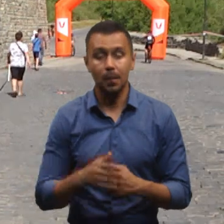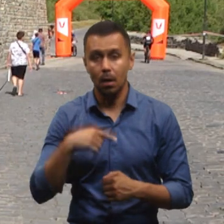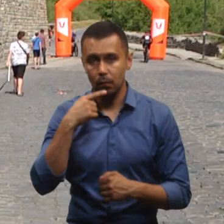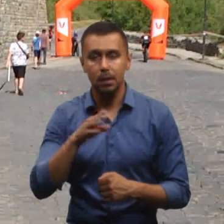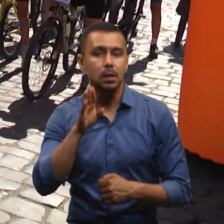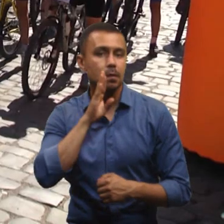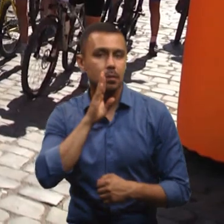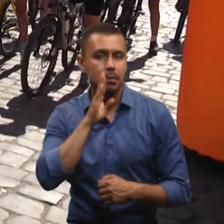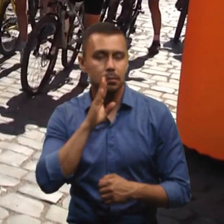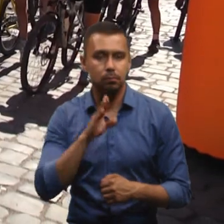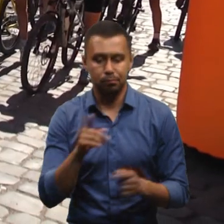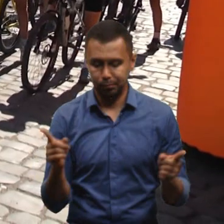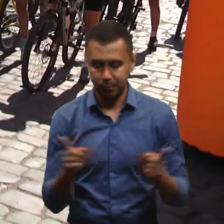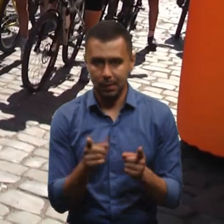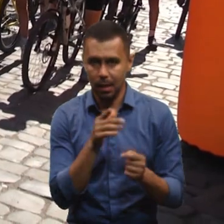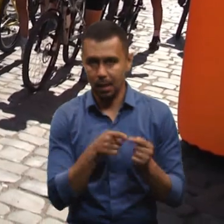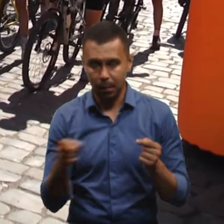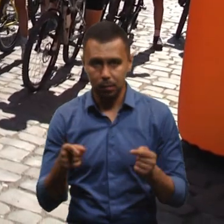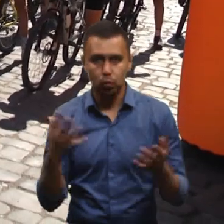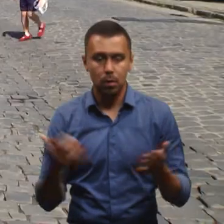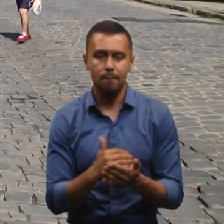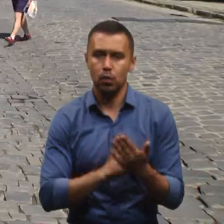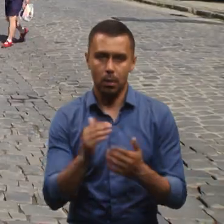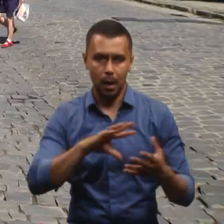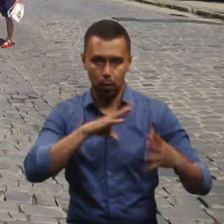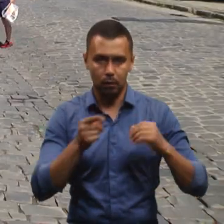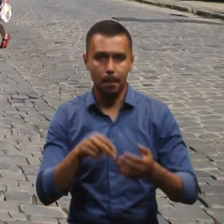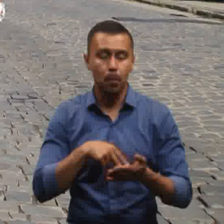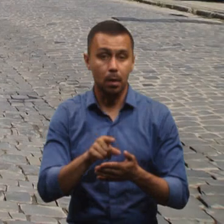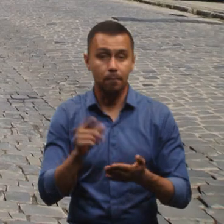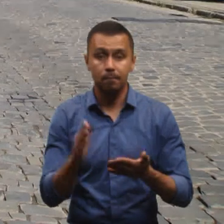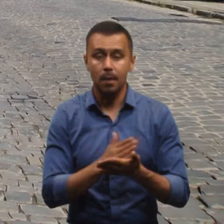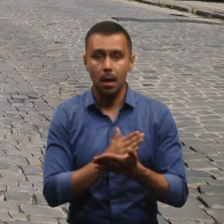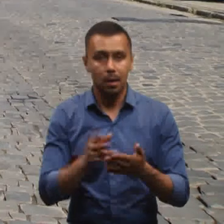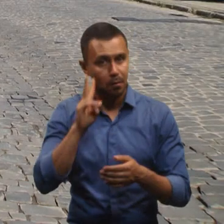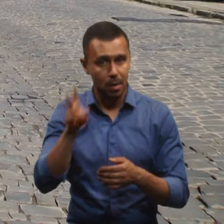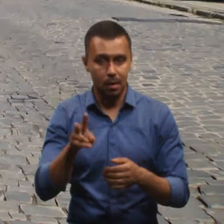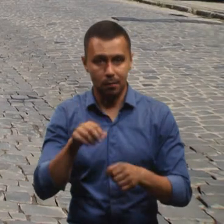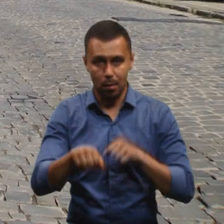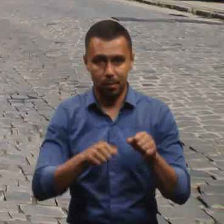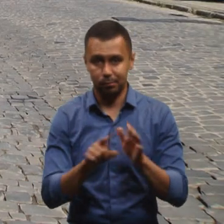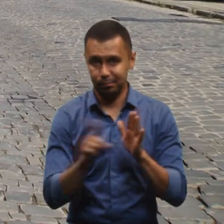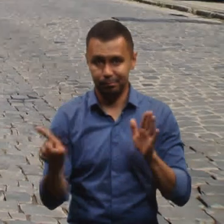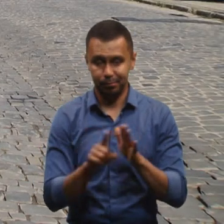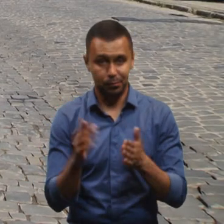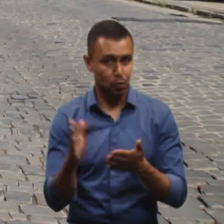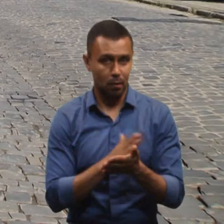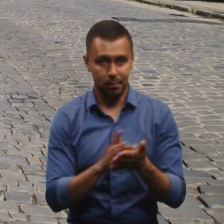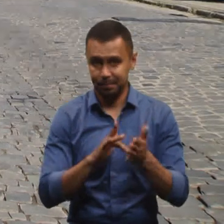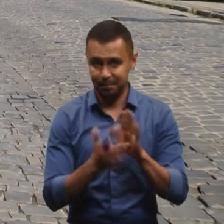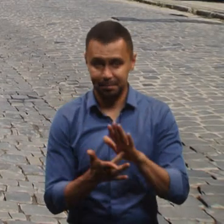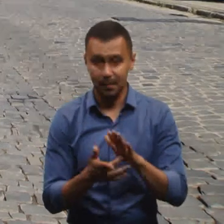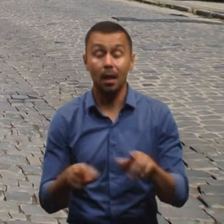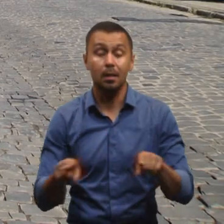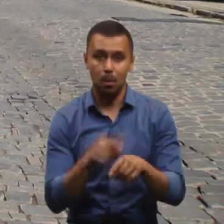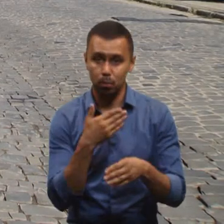Каже, дівчина за стислий термін досягла високих результатів. Вона прийшла, взагалі не вміла на велосипеді кататися, їздити, навчили її. І